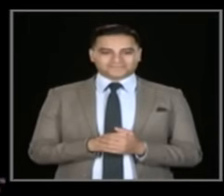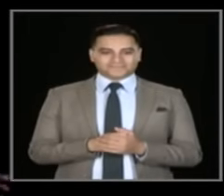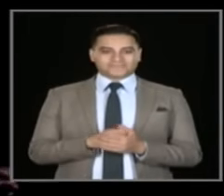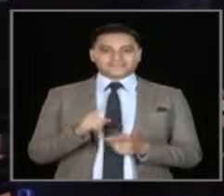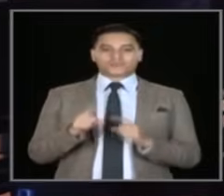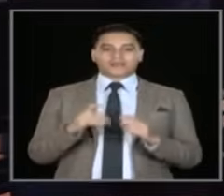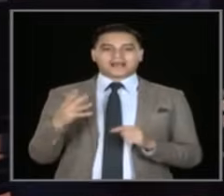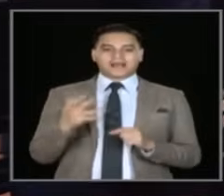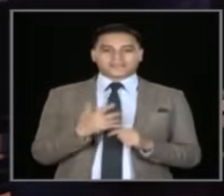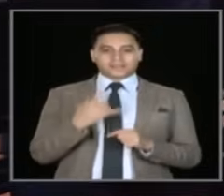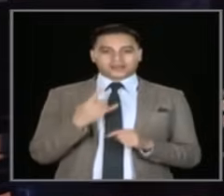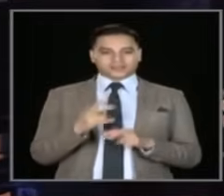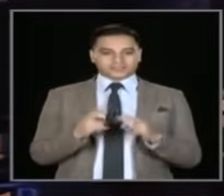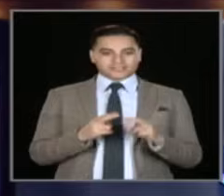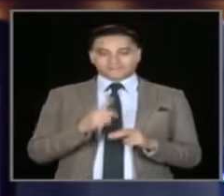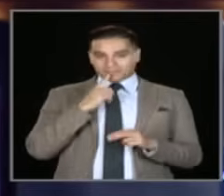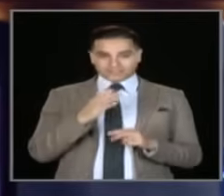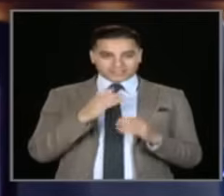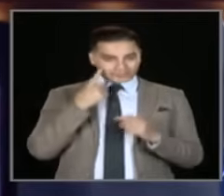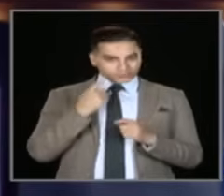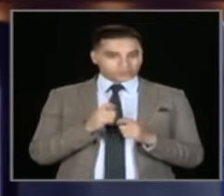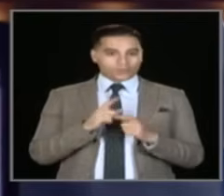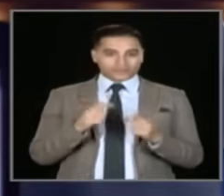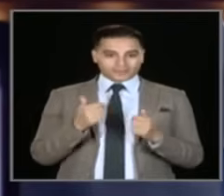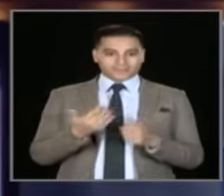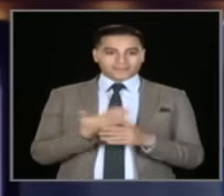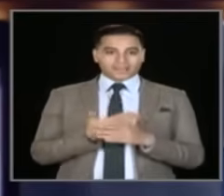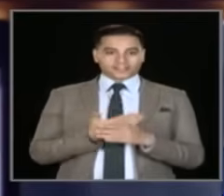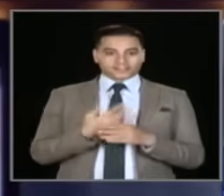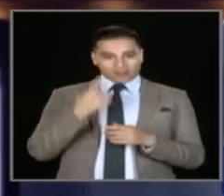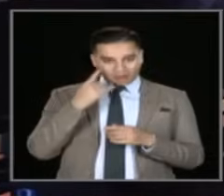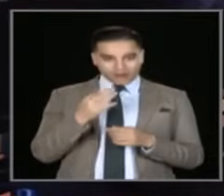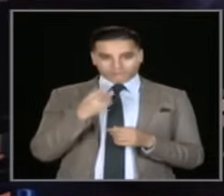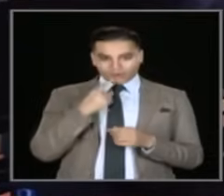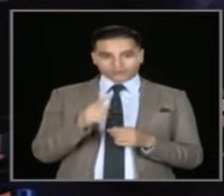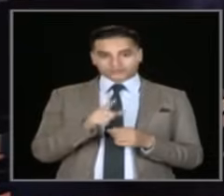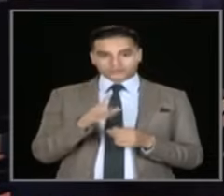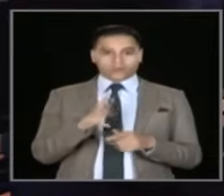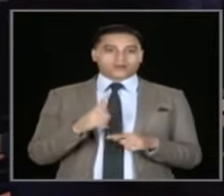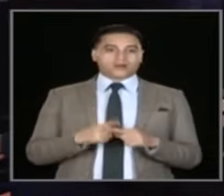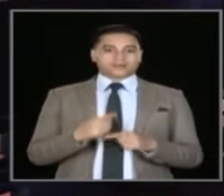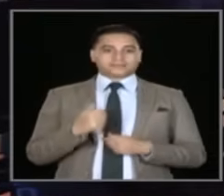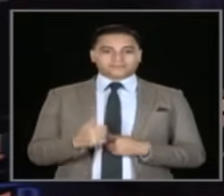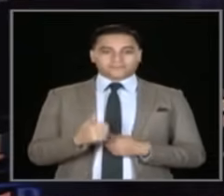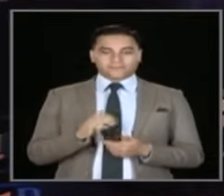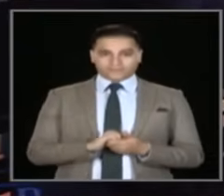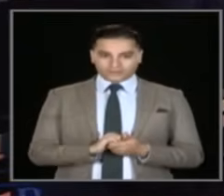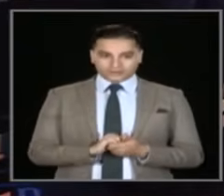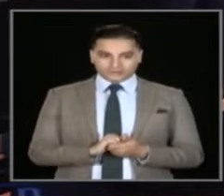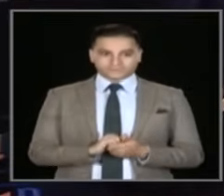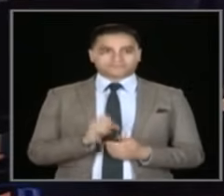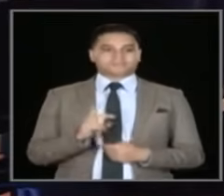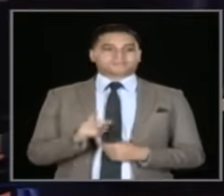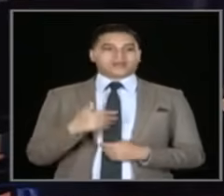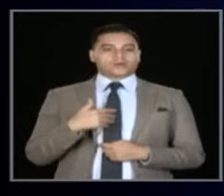كم سؤال؟ 10. بس عايز الإجابات بصوت واضح علشان أعرف أقول لك صح ولا غلط. اتفقنا؟